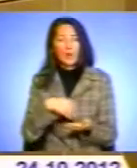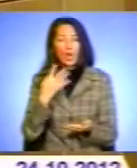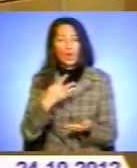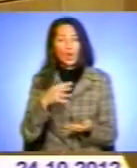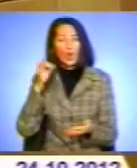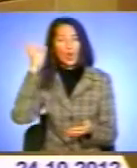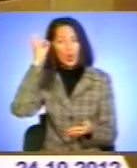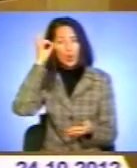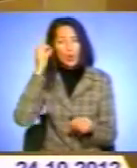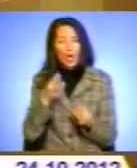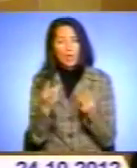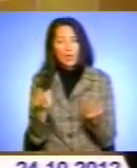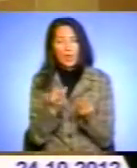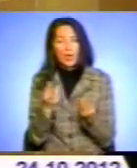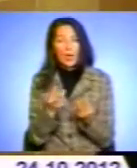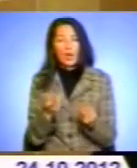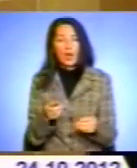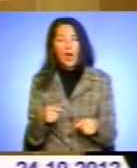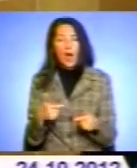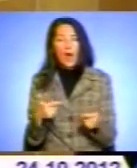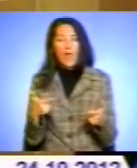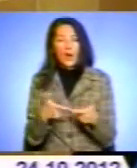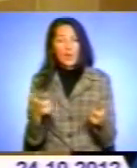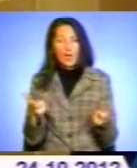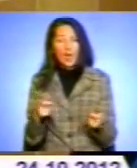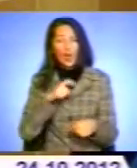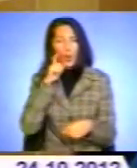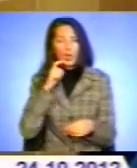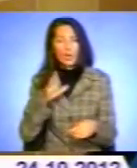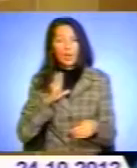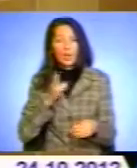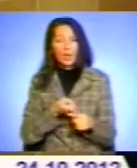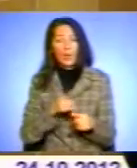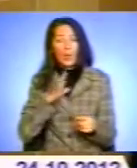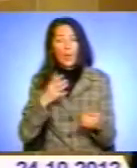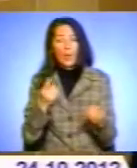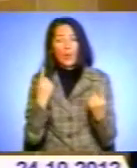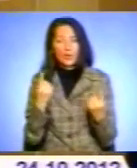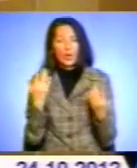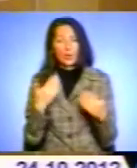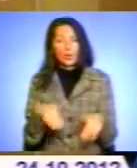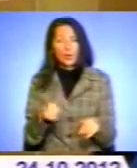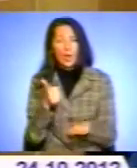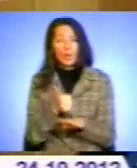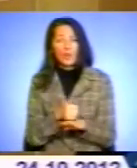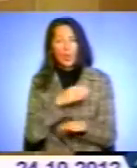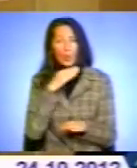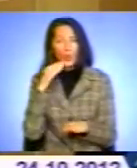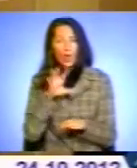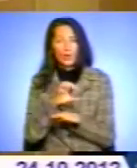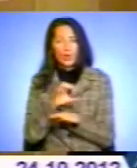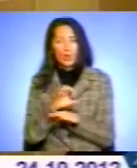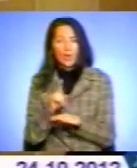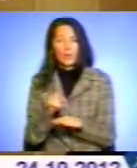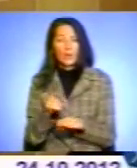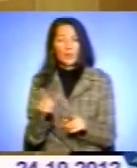спогадів, згоріли в готелі «Україна». Це була велика втрата. І головне, багато фотографій, де Рамсько їздив на всі